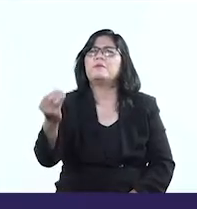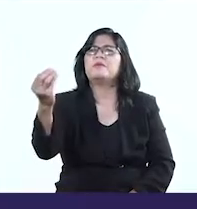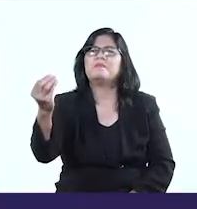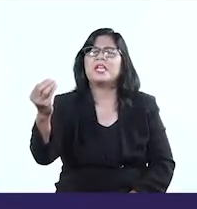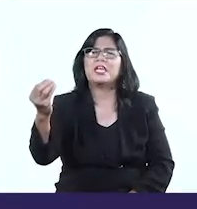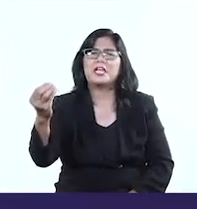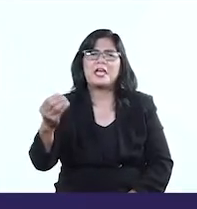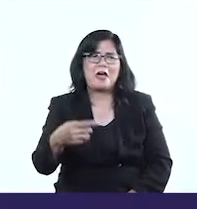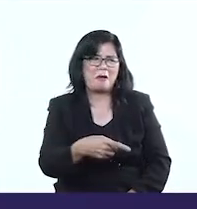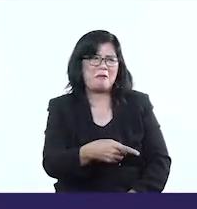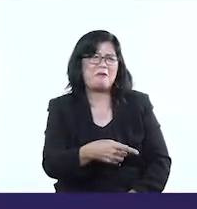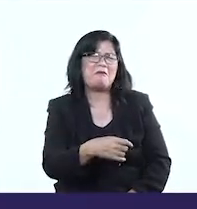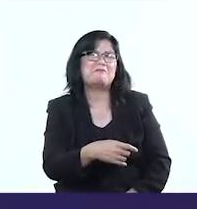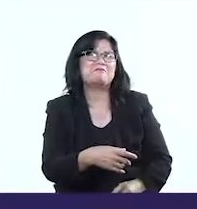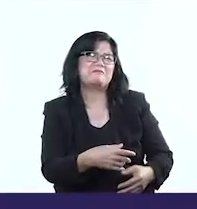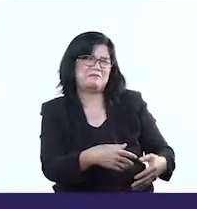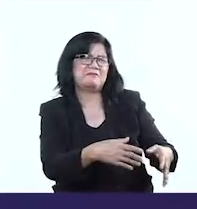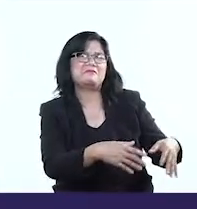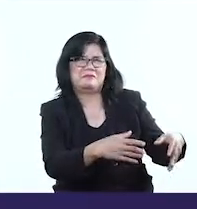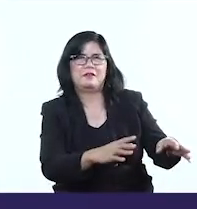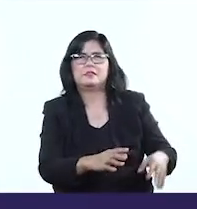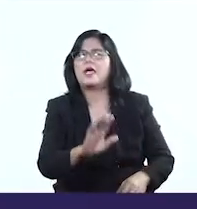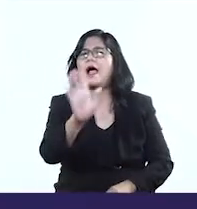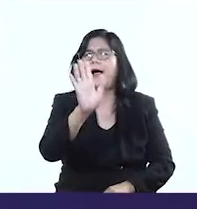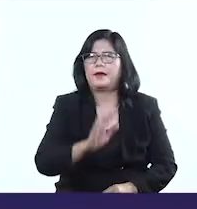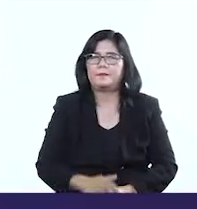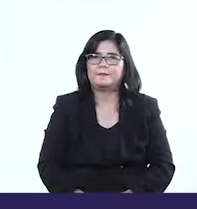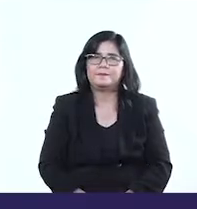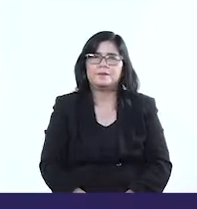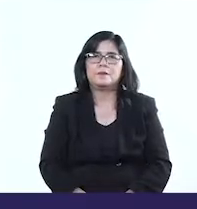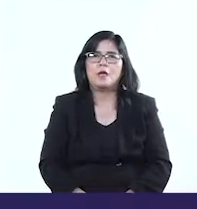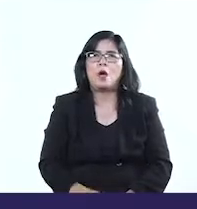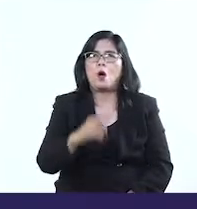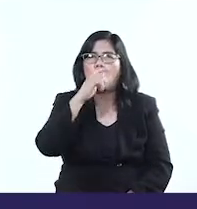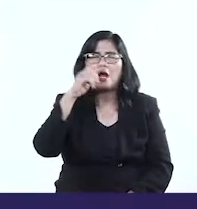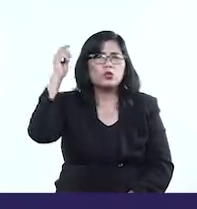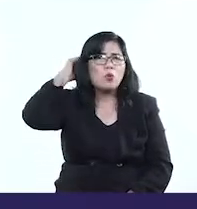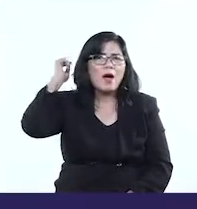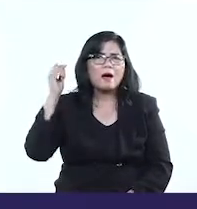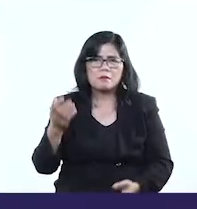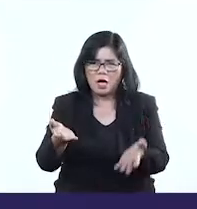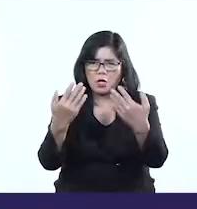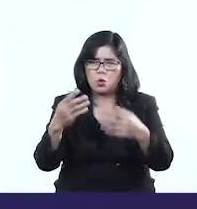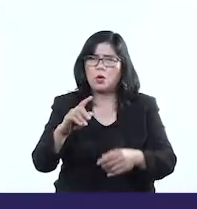hello Hai ini juga mengajar pada orang tua orang tua kalau anak-anakmu salah